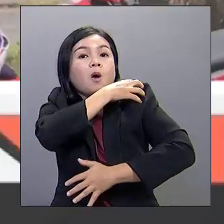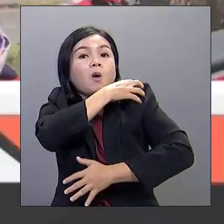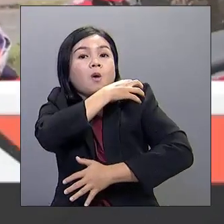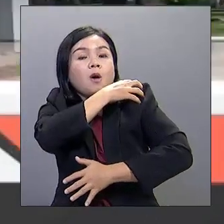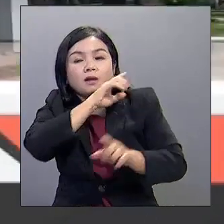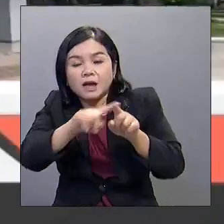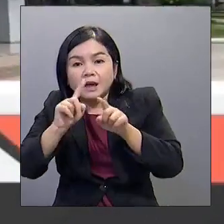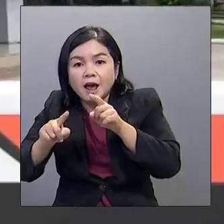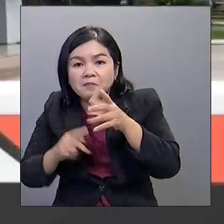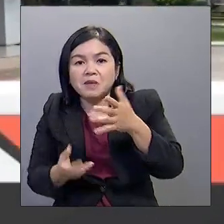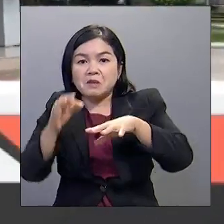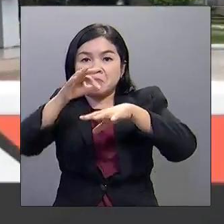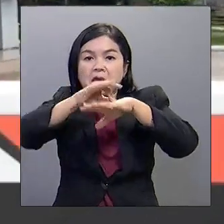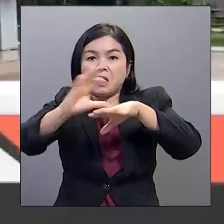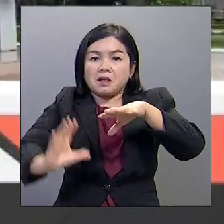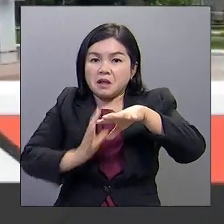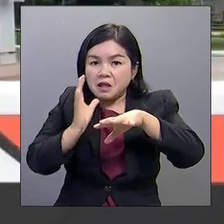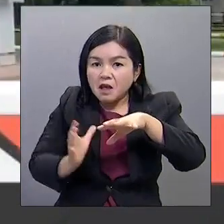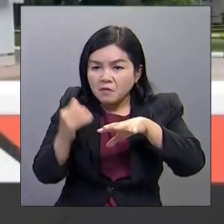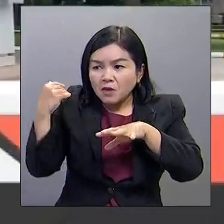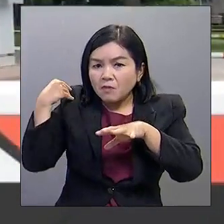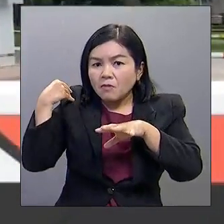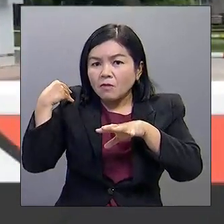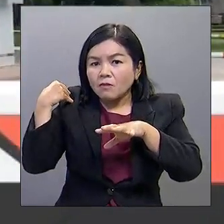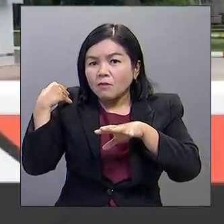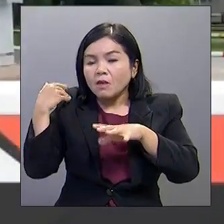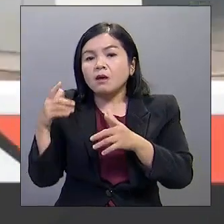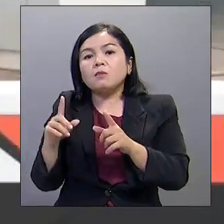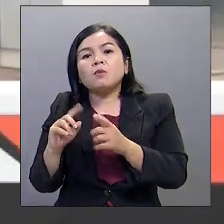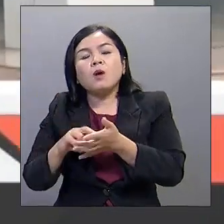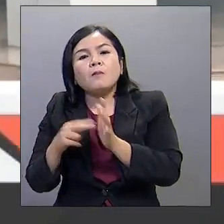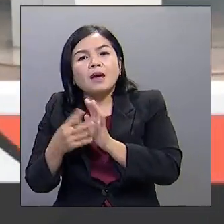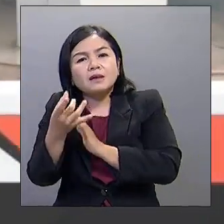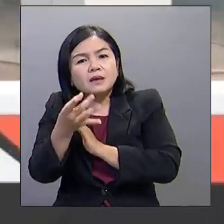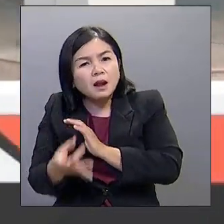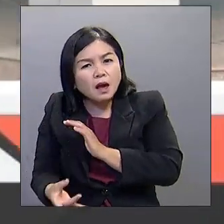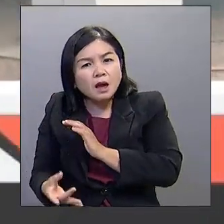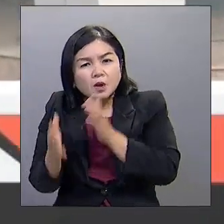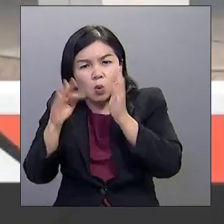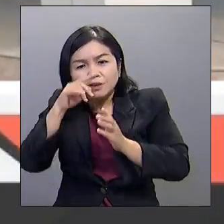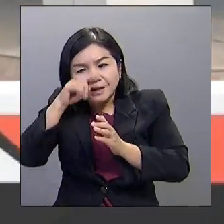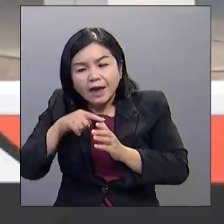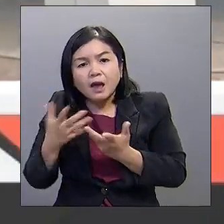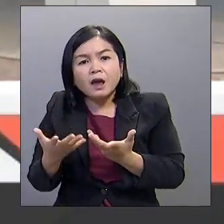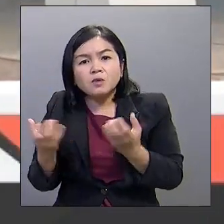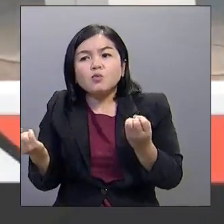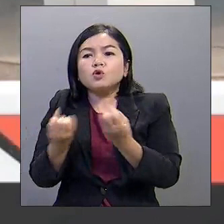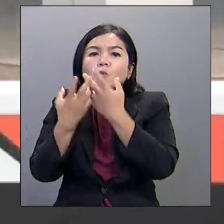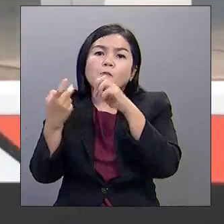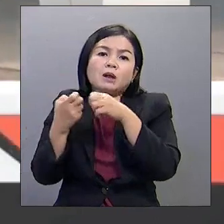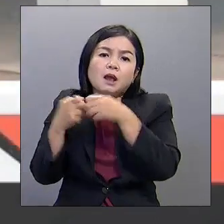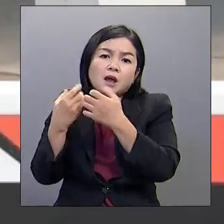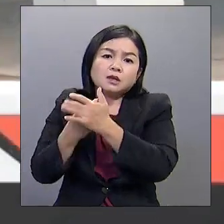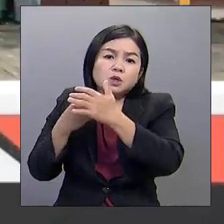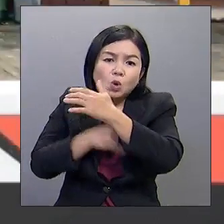ำรวจที่มีตำแหน่งใหญ่โตเราก็ได้ยินเรื่องคอร์รัปชันมันแปลว่าเราคนไทยเนี่ยกำลังต้องเผชิญกับต